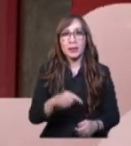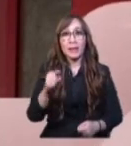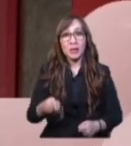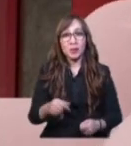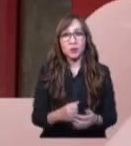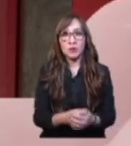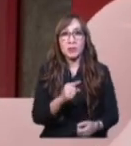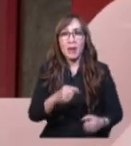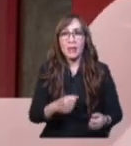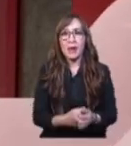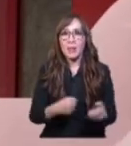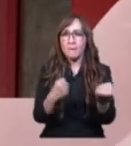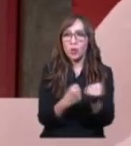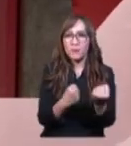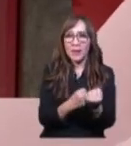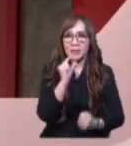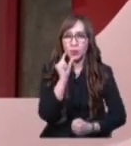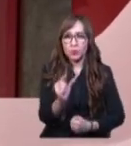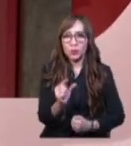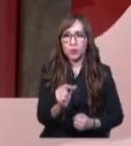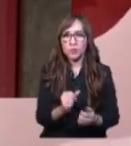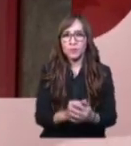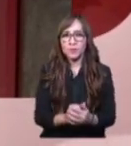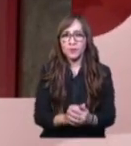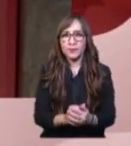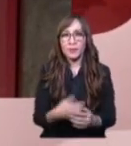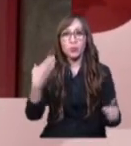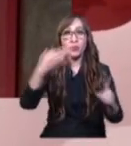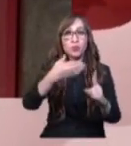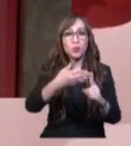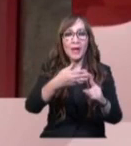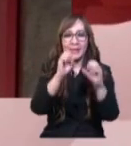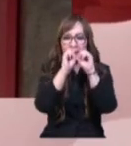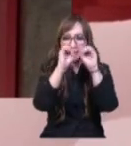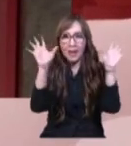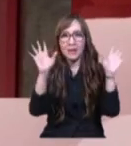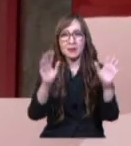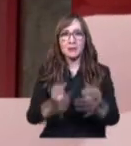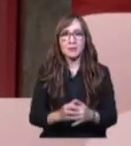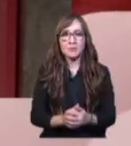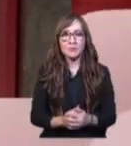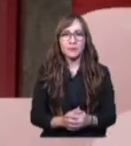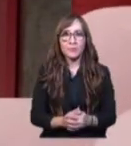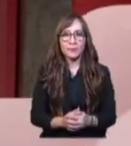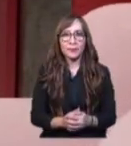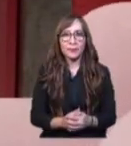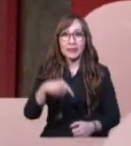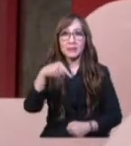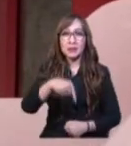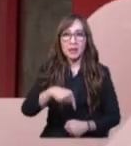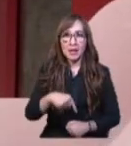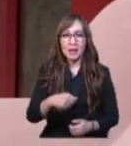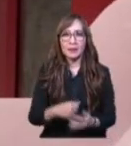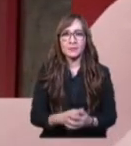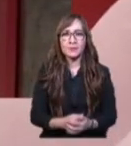motivasi, dan kita nggak akan punya motivasi kalau tidak punya harapan atau tujuan yang jelas di depan sana gitu. Nah, yang jelas saat ini